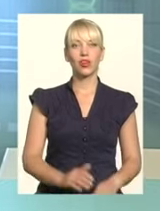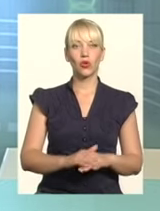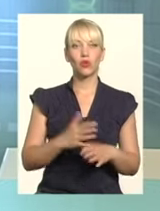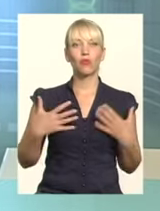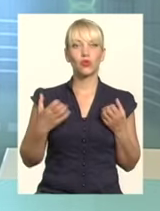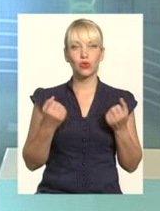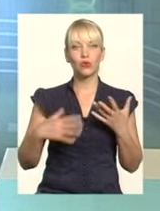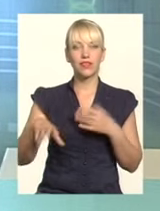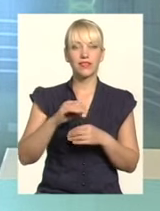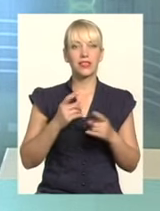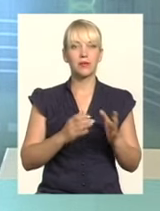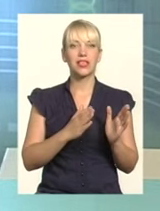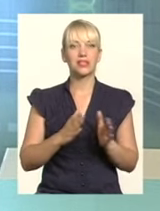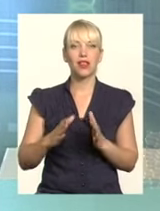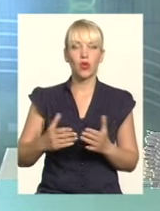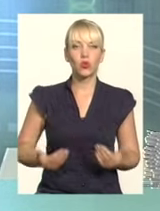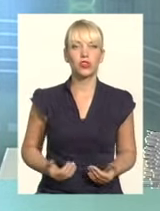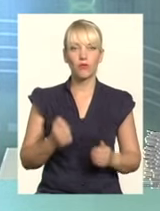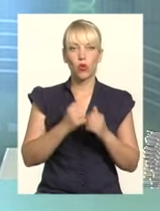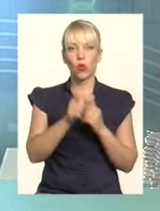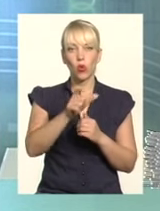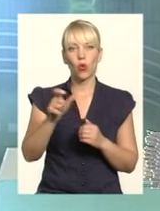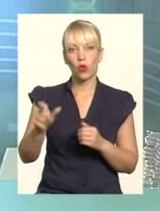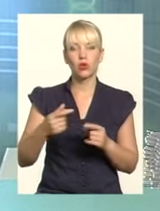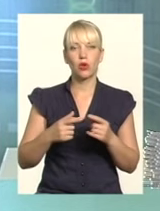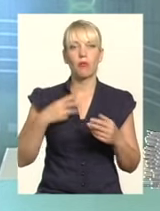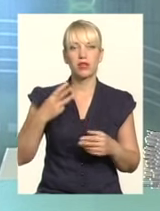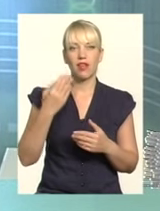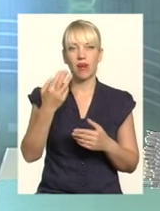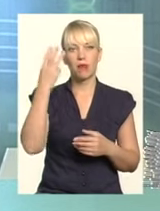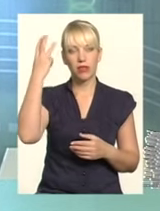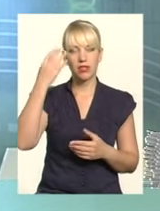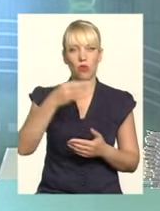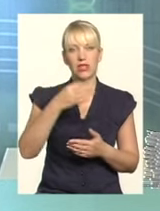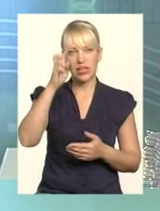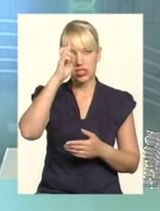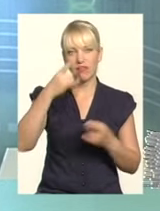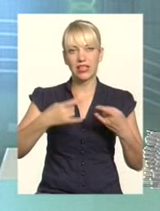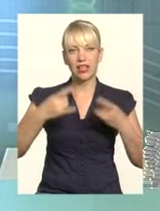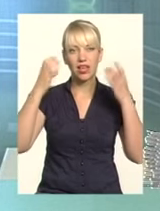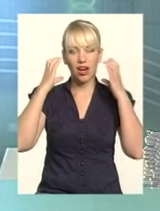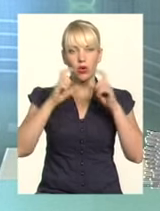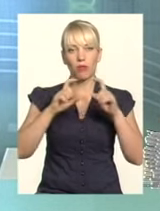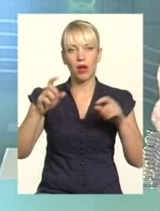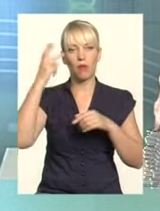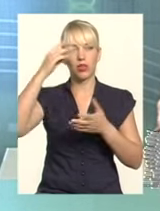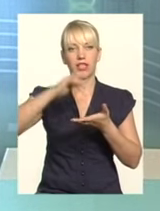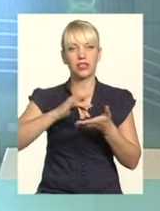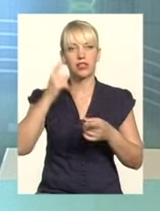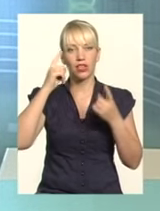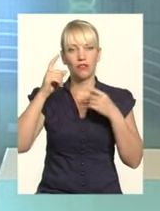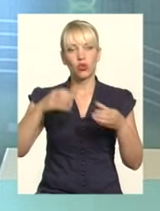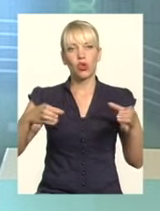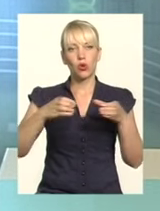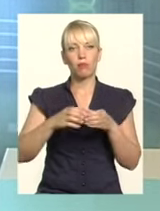Доброго здоров'я всім та злагоди у житті кожного бажає вам Хмельницька обласна державна телерадіокомпанія «Поділля Центр» та творча група передачі